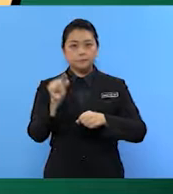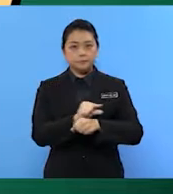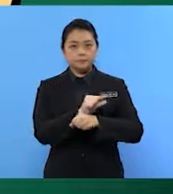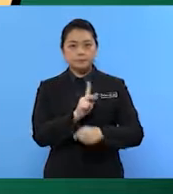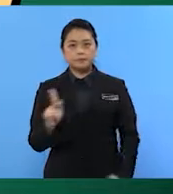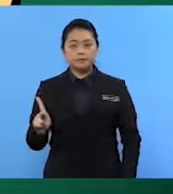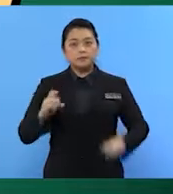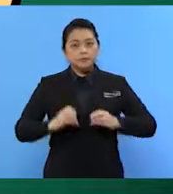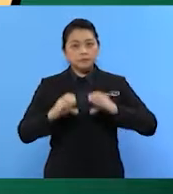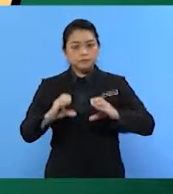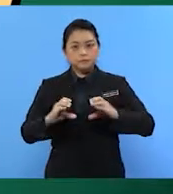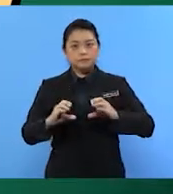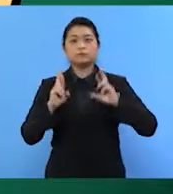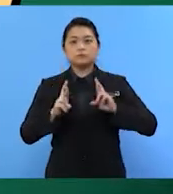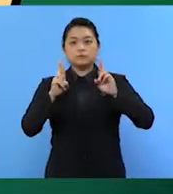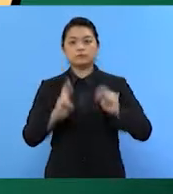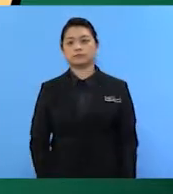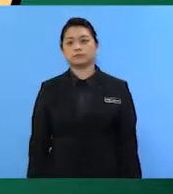menggunakan kaedah rumus.